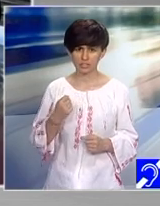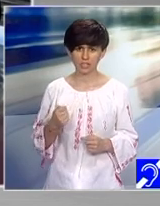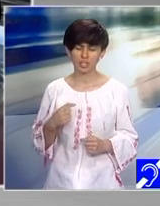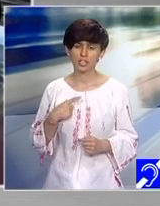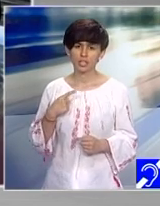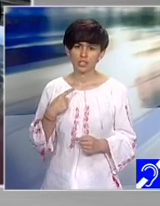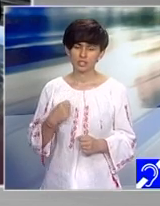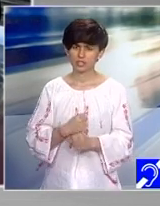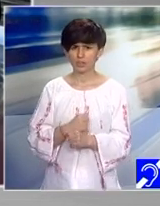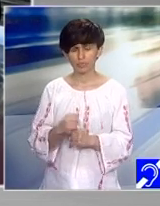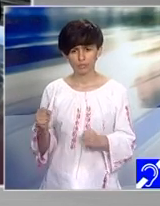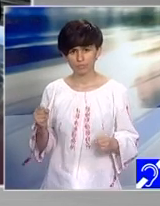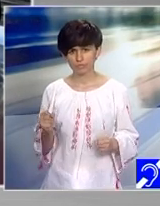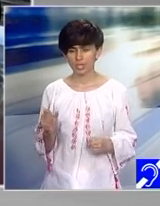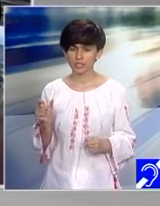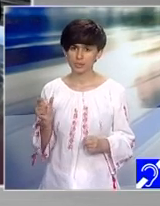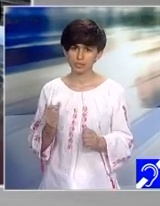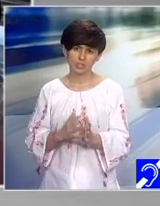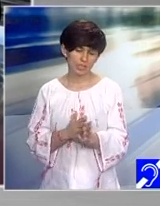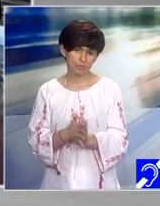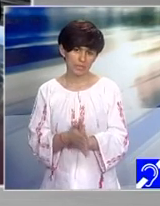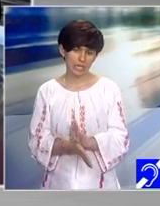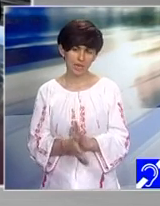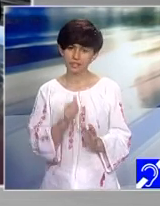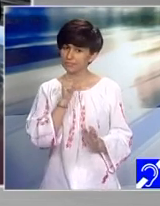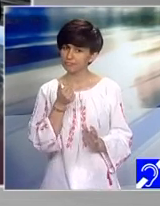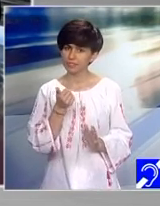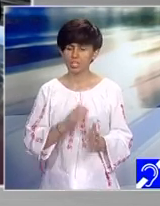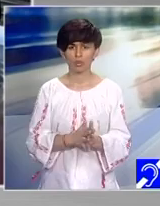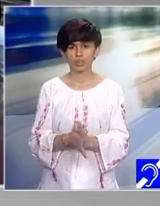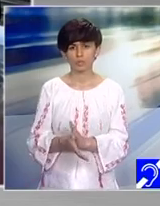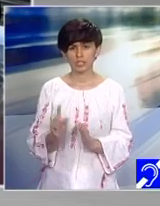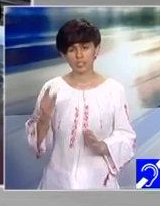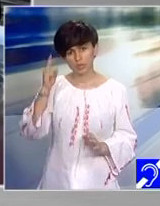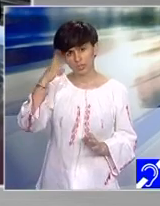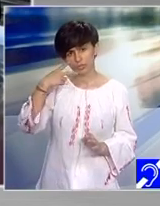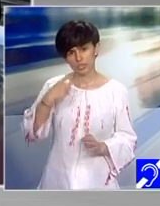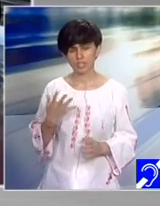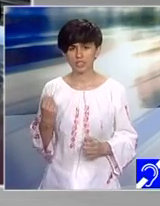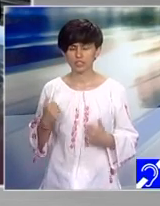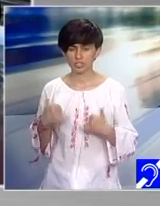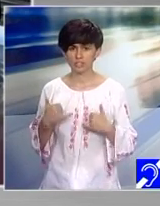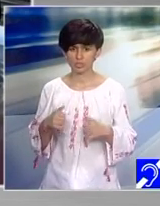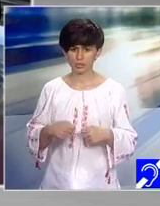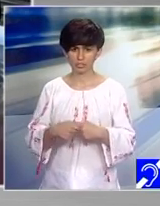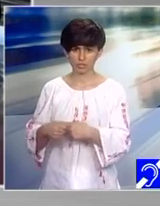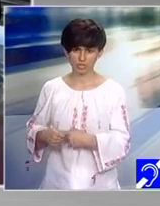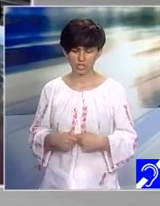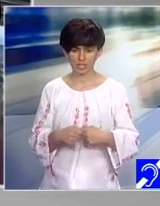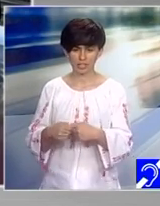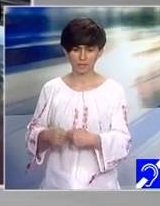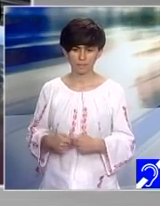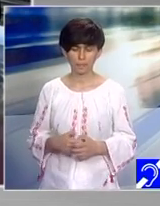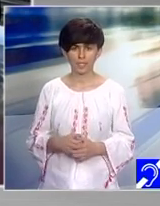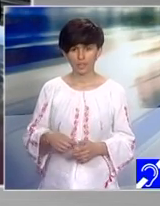sunt foarte puțin implicați sau deloc implicați sau nu înțeleg ce se întâmplă în societate? Sau pentru mine fenomenul politic este unul